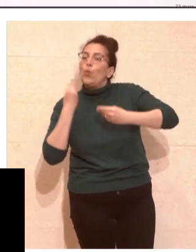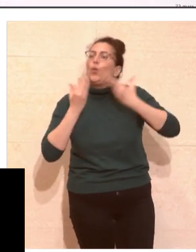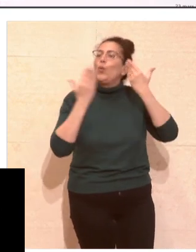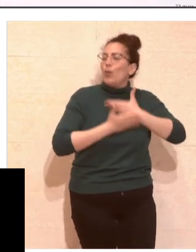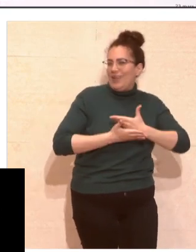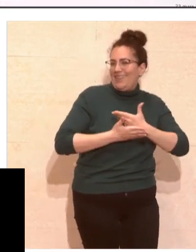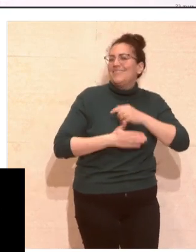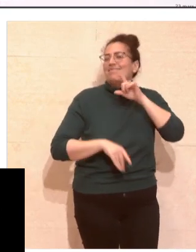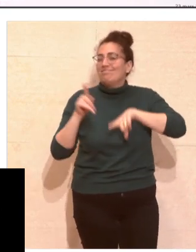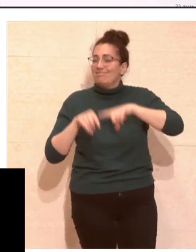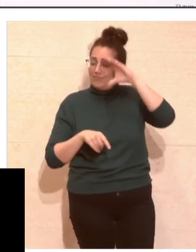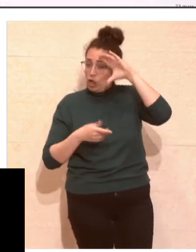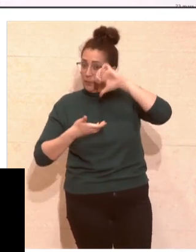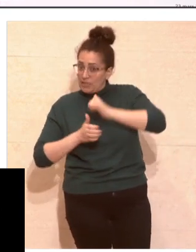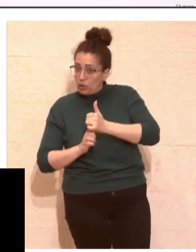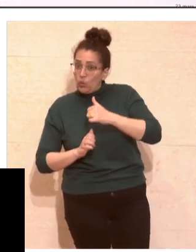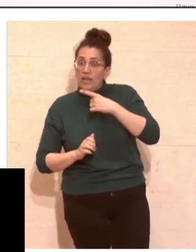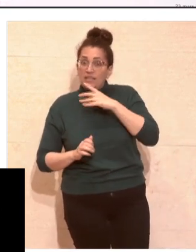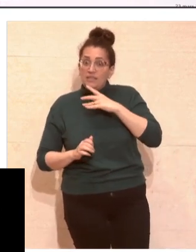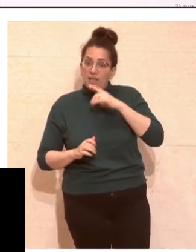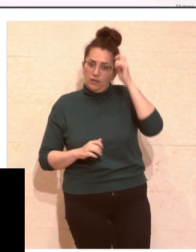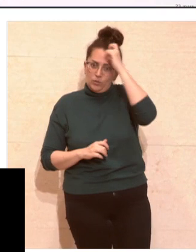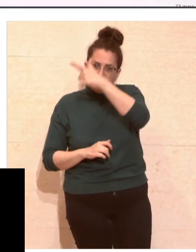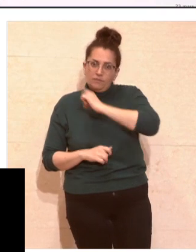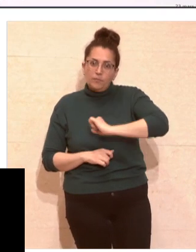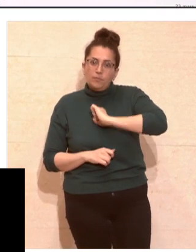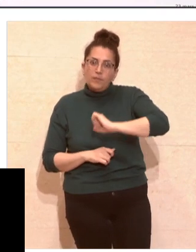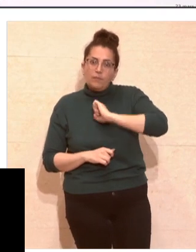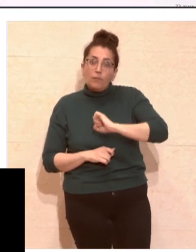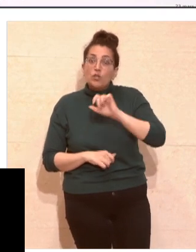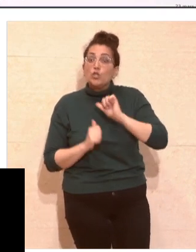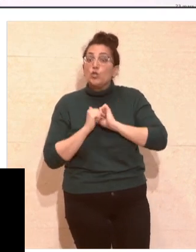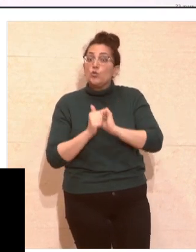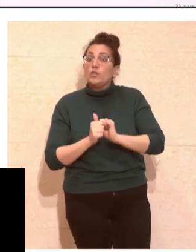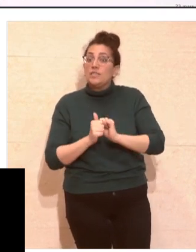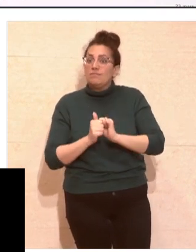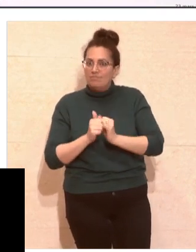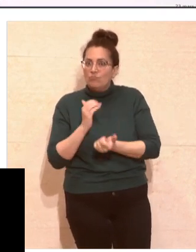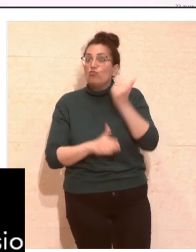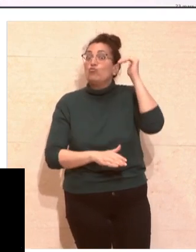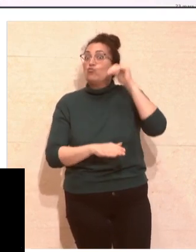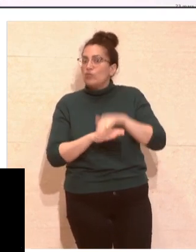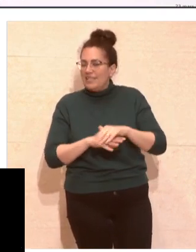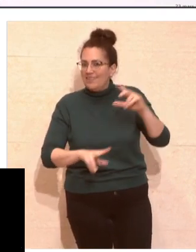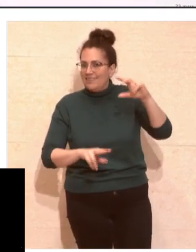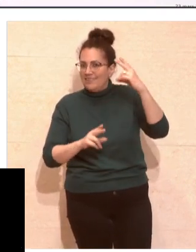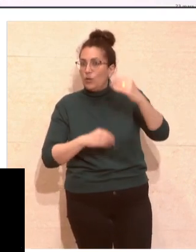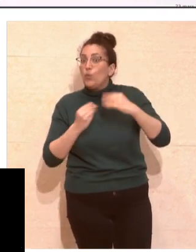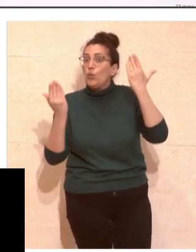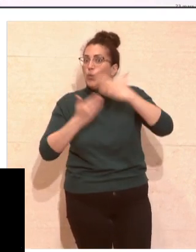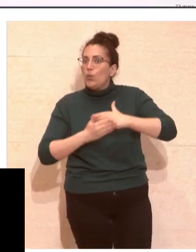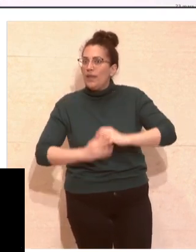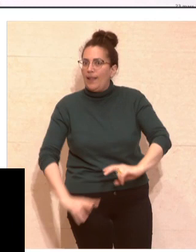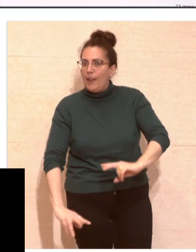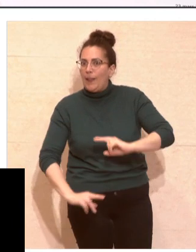pression de sommeil, il y a aussi des fluctuations des performances cognitives au cours de la journée. Et donc, on est évidemment plus performant en journée qu'en nuit. C'est pour